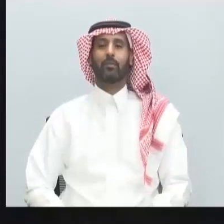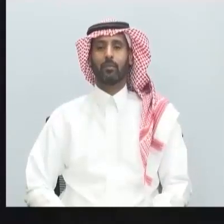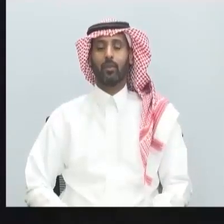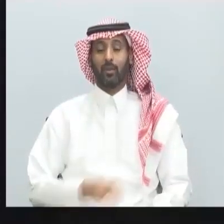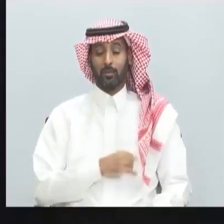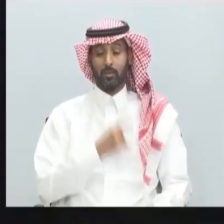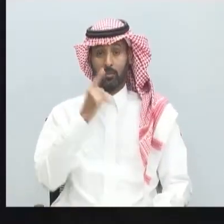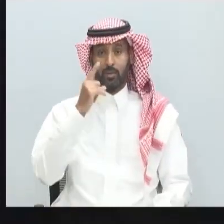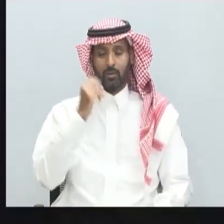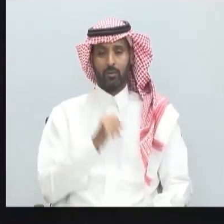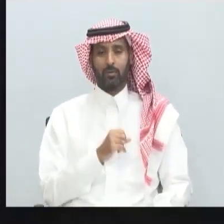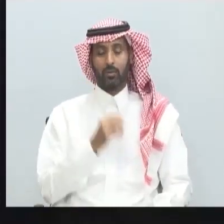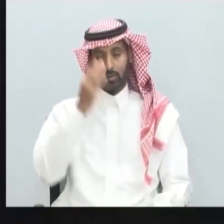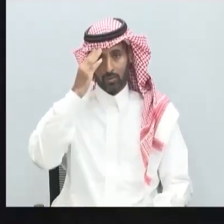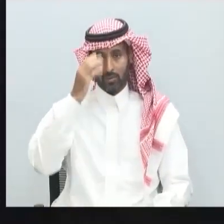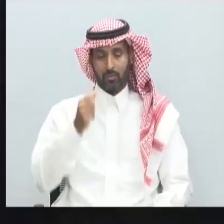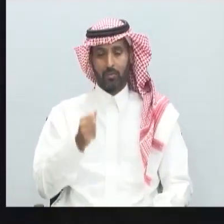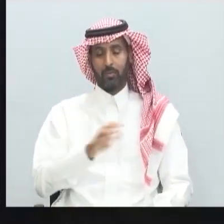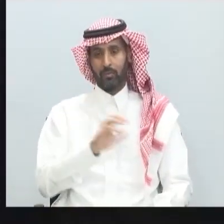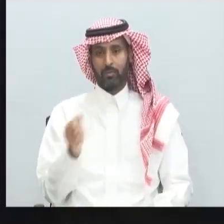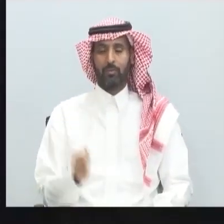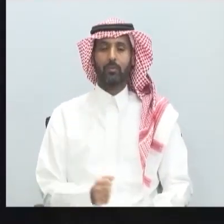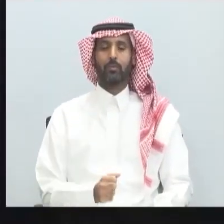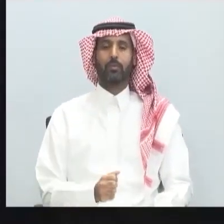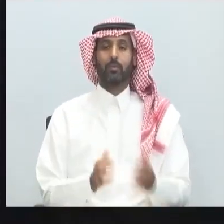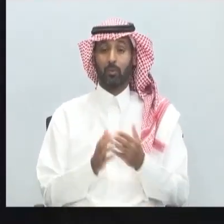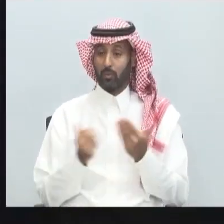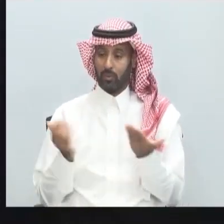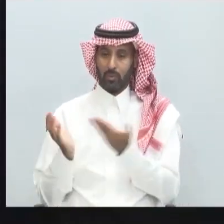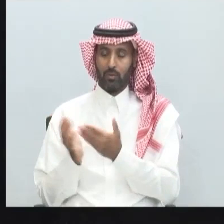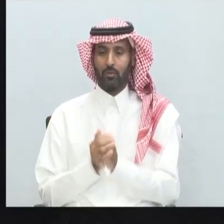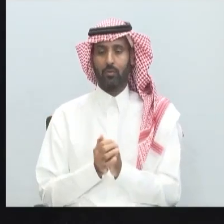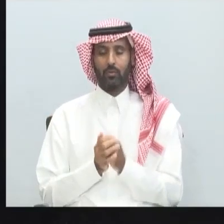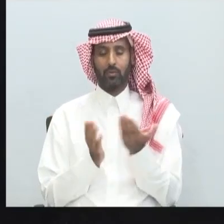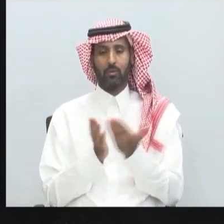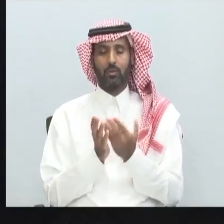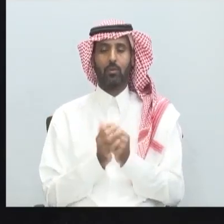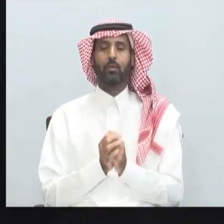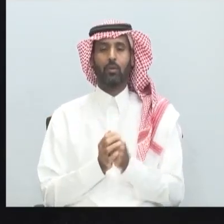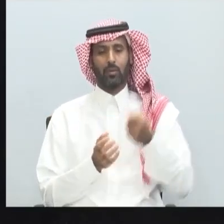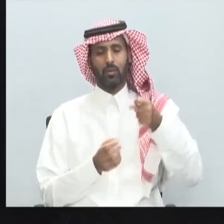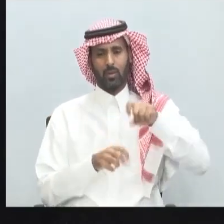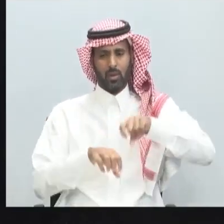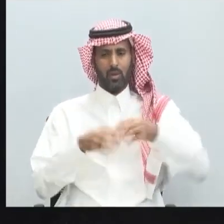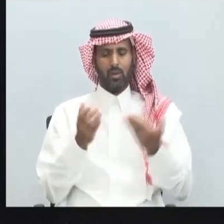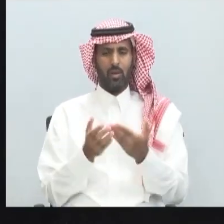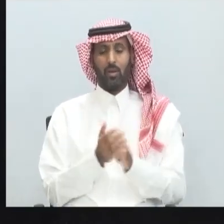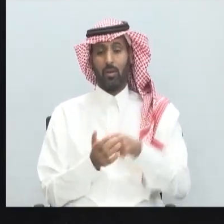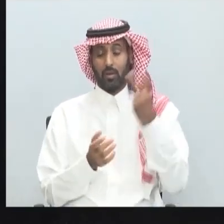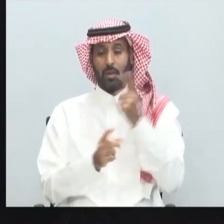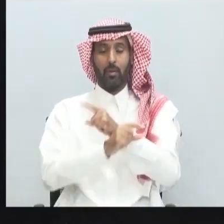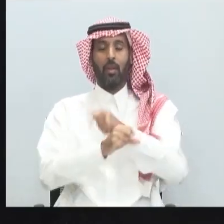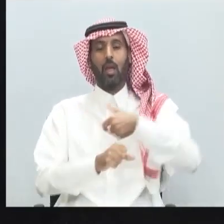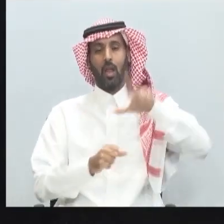بسم الله الرحمن الرحيم السلام عليكم ورحمه الله وبركاته اهلا وسهلا بكم في درس جديد من دروس كيمياء اثنين معكم